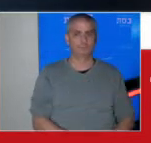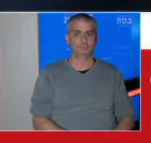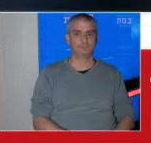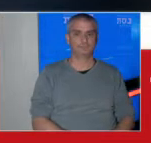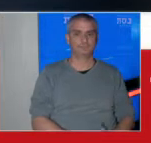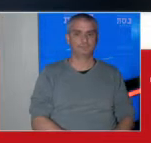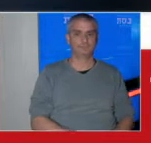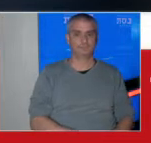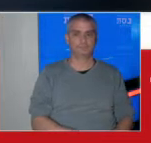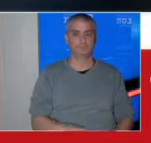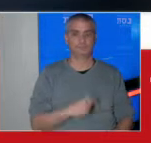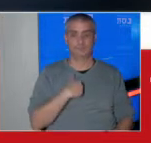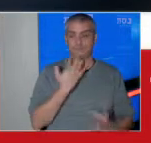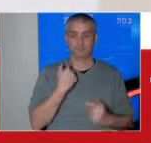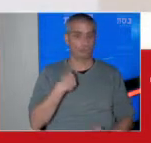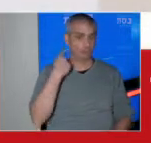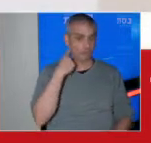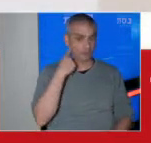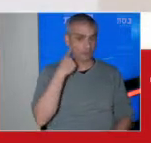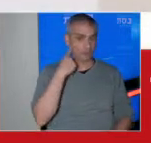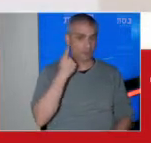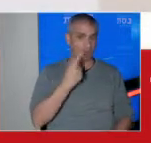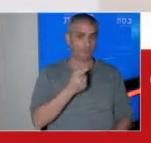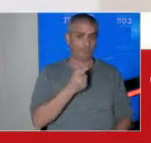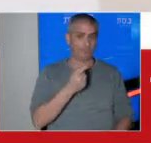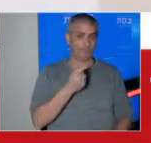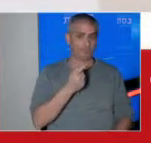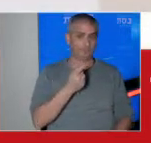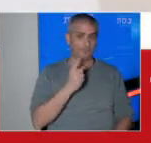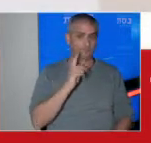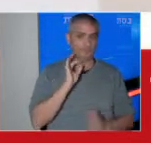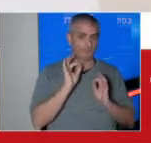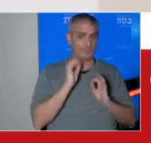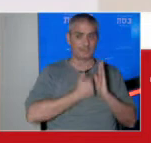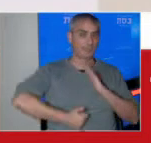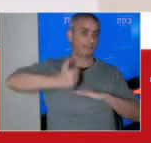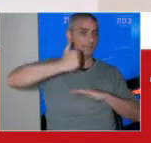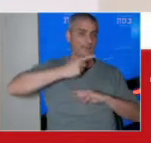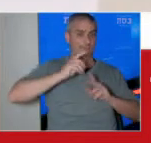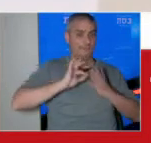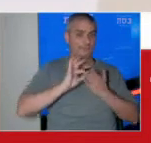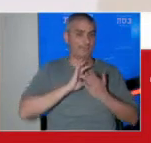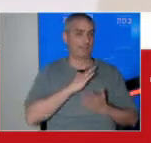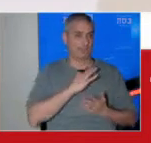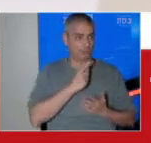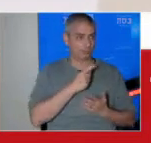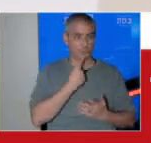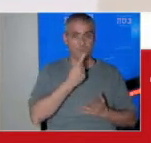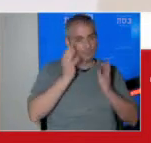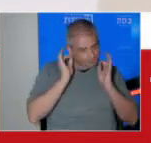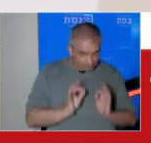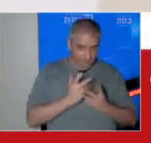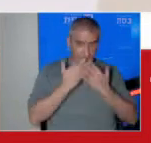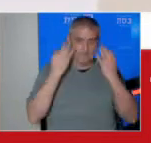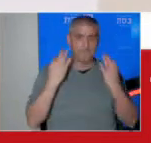אנחנו בעצם, ברגע ששמענו שכל באמת בכירי מערכת הבריאות מצהירים באופן